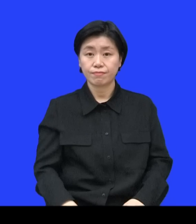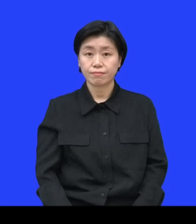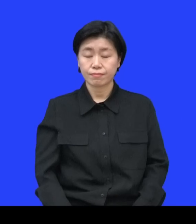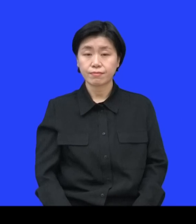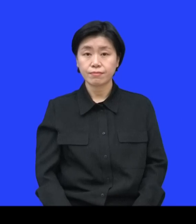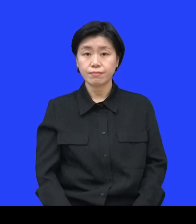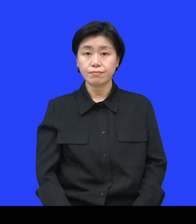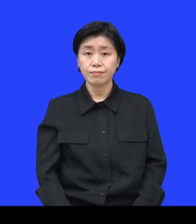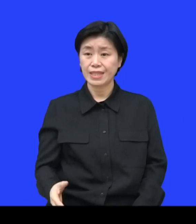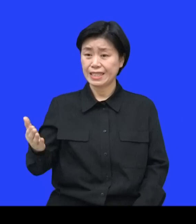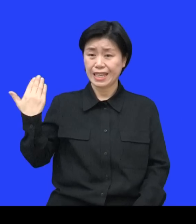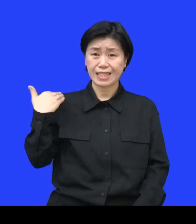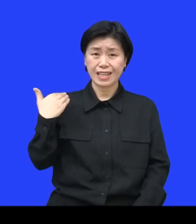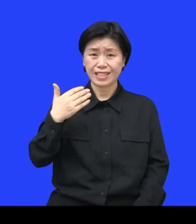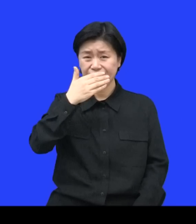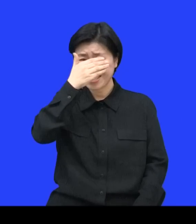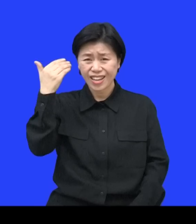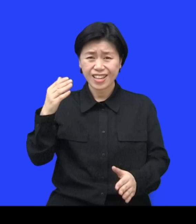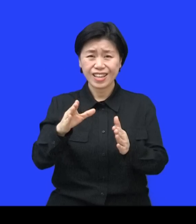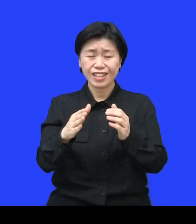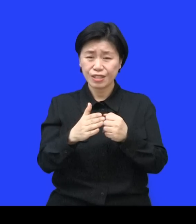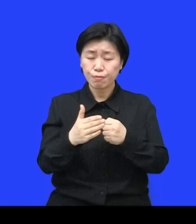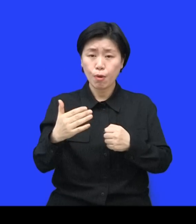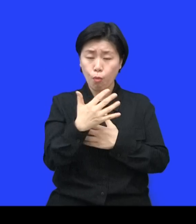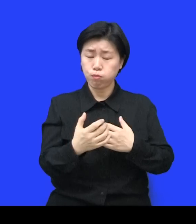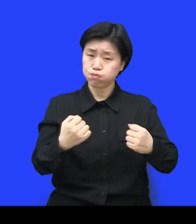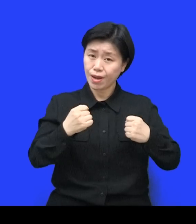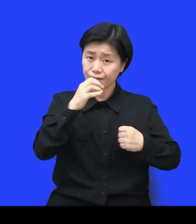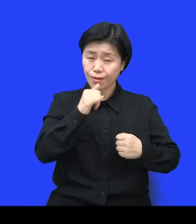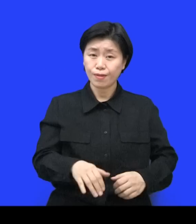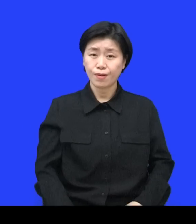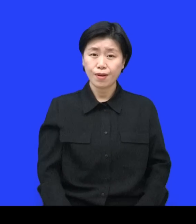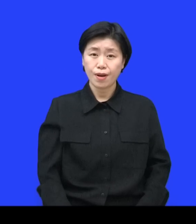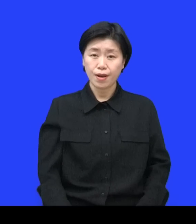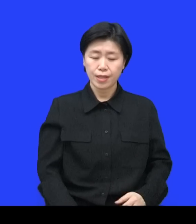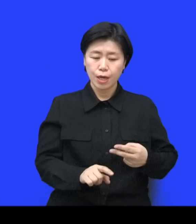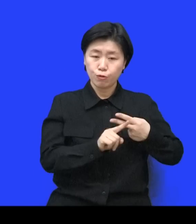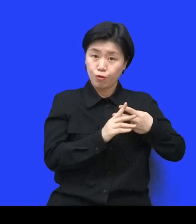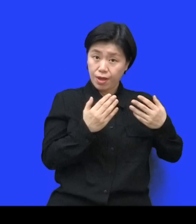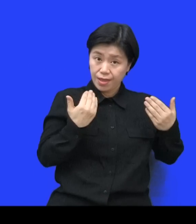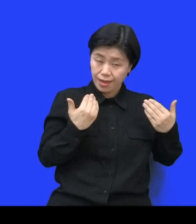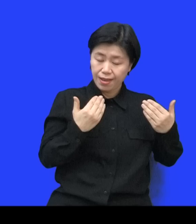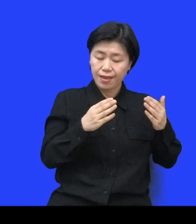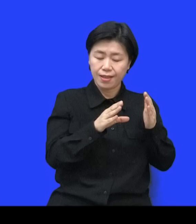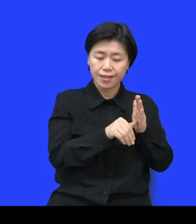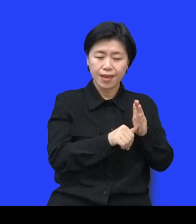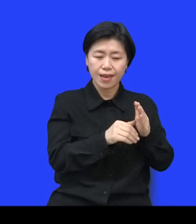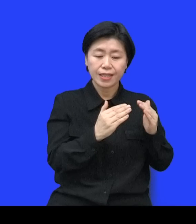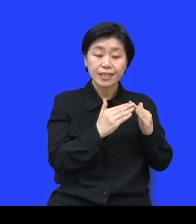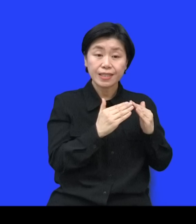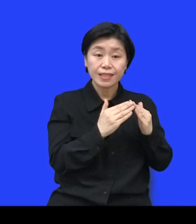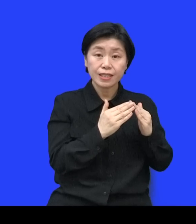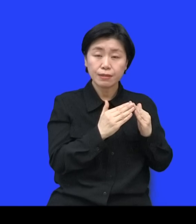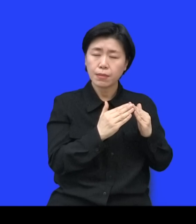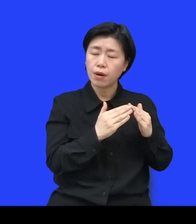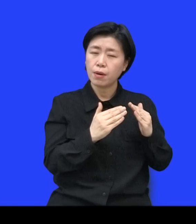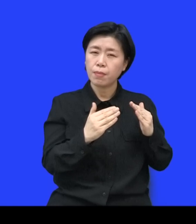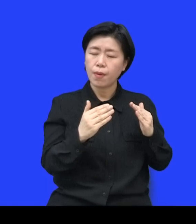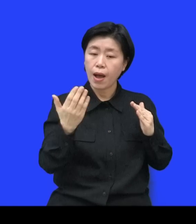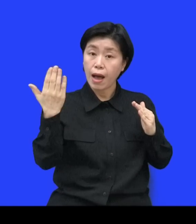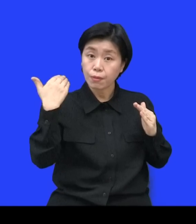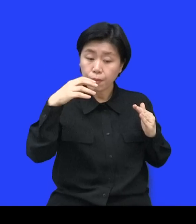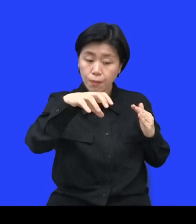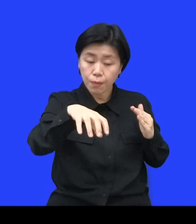그때 체력이 좋으니까 학교 중학교가 150걸음 앞에 있었어요. 딱 150걸음 네. 앞에. 그러니까 8시까지만